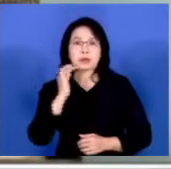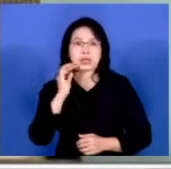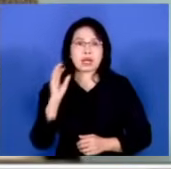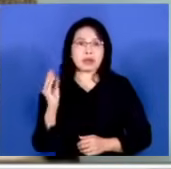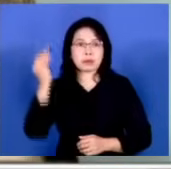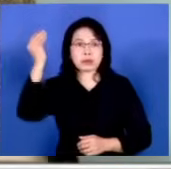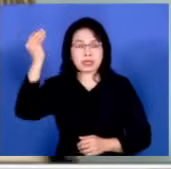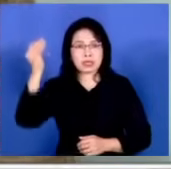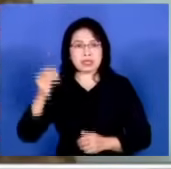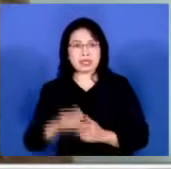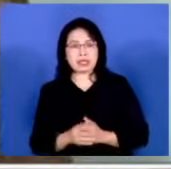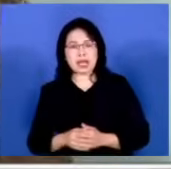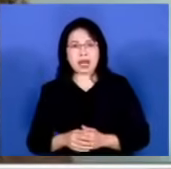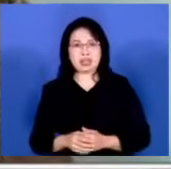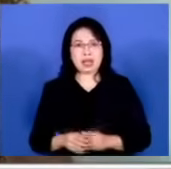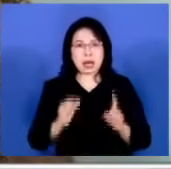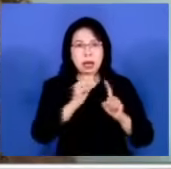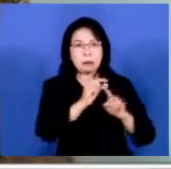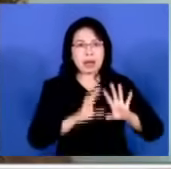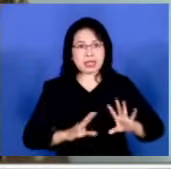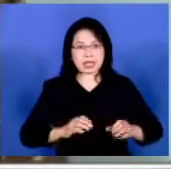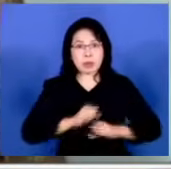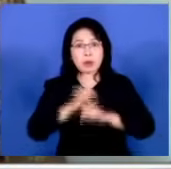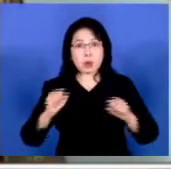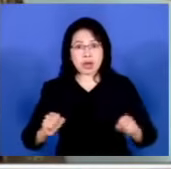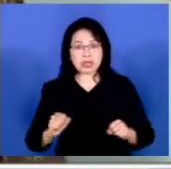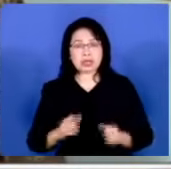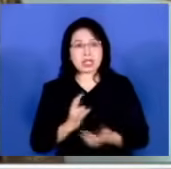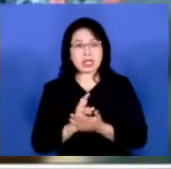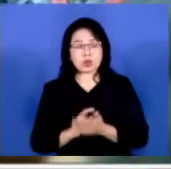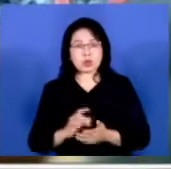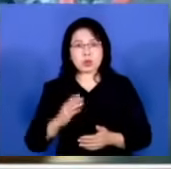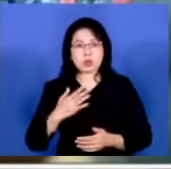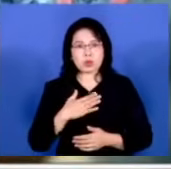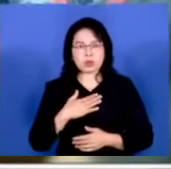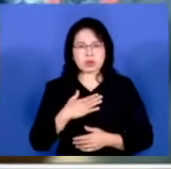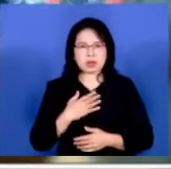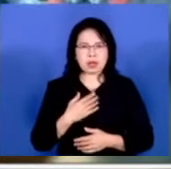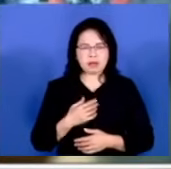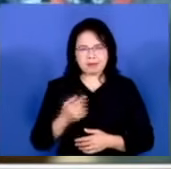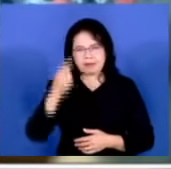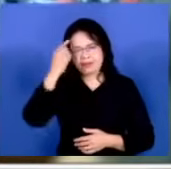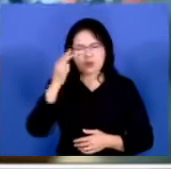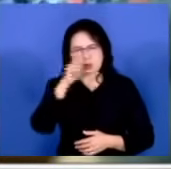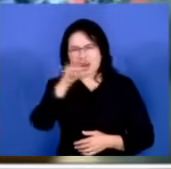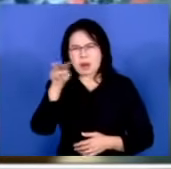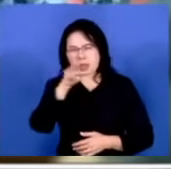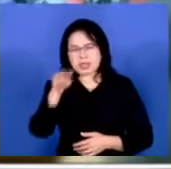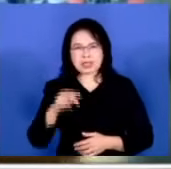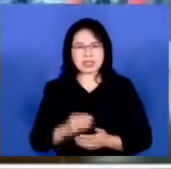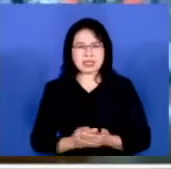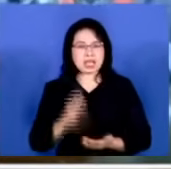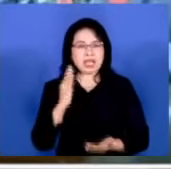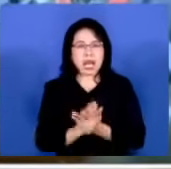ruling party e partai yang berkuasa tentu punya instrumen untuk mengawasi dengan ee tegas dan